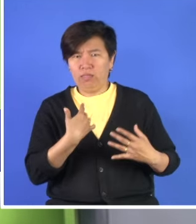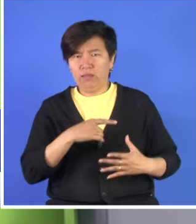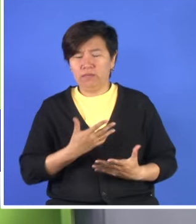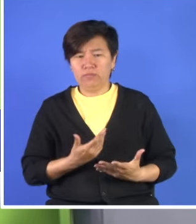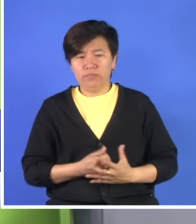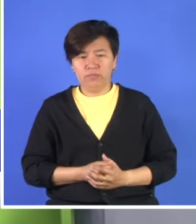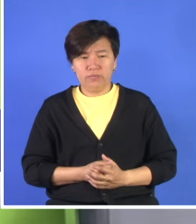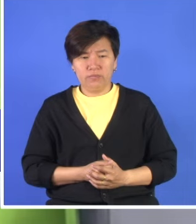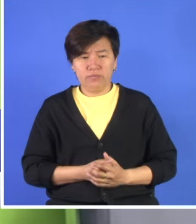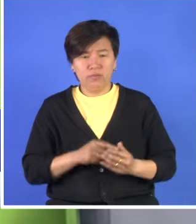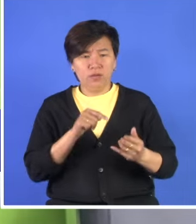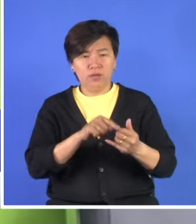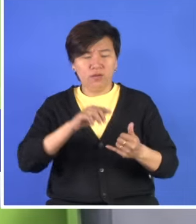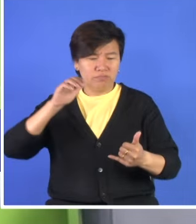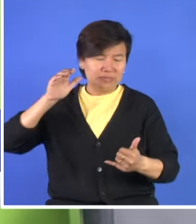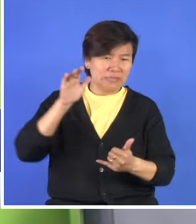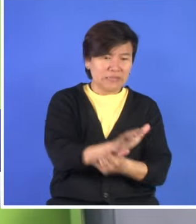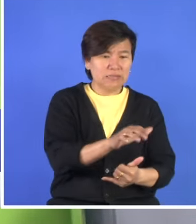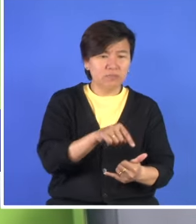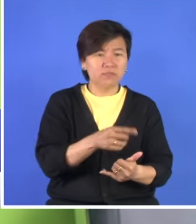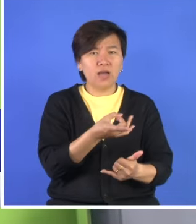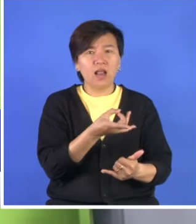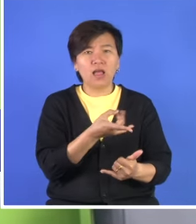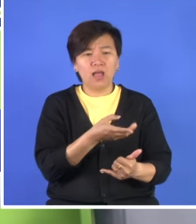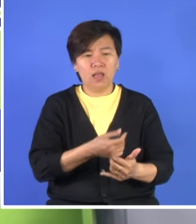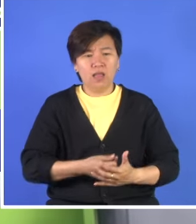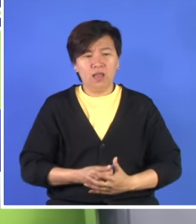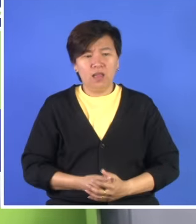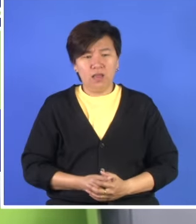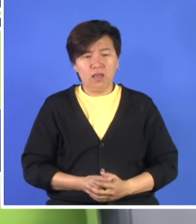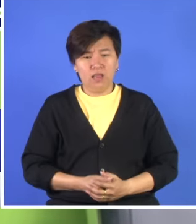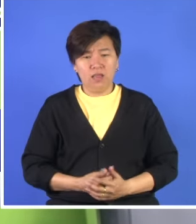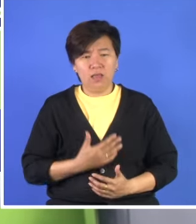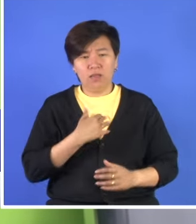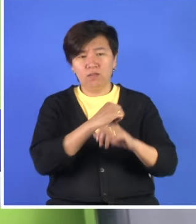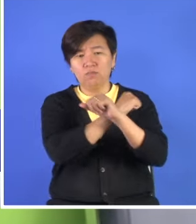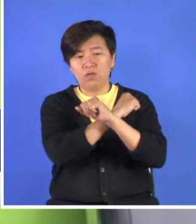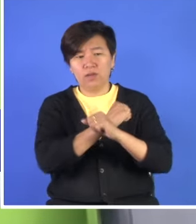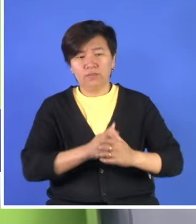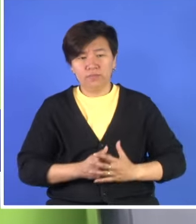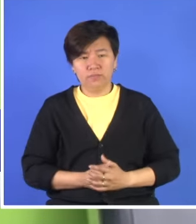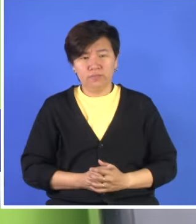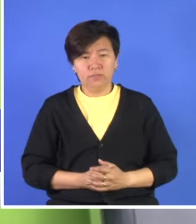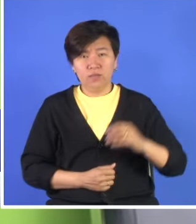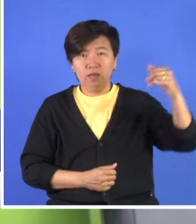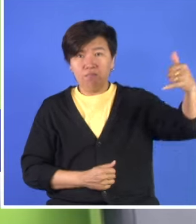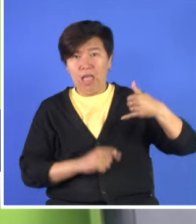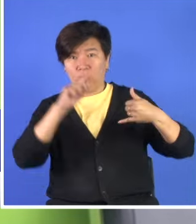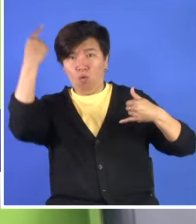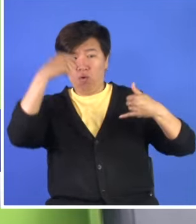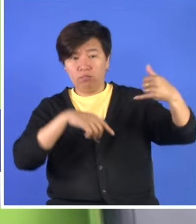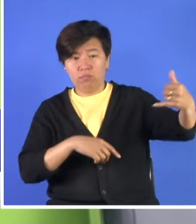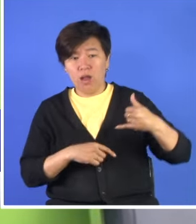ลุงเนี่ยมันเกิดจากอะไรพี ่ก็เขาวิ่งผมก็ป้องกันตัวผมแหละเขาก็วิ่งมาหาเรื่องผ ม ครับ